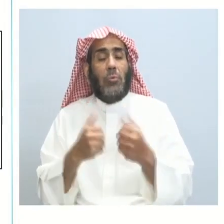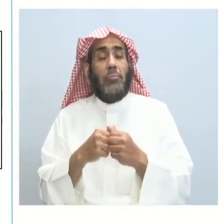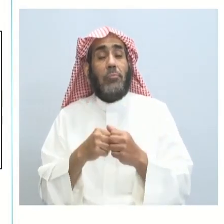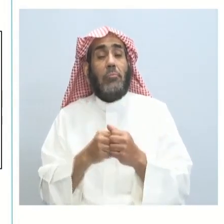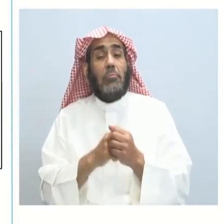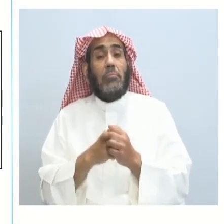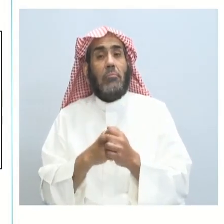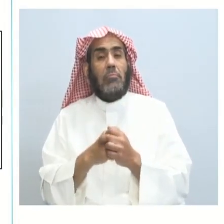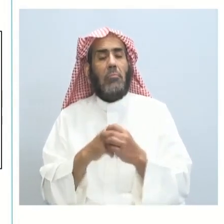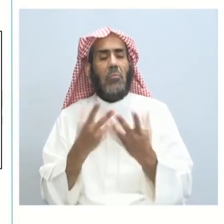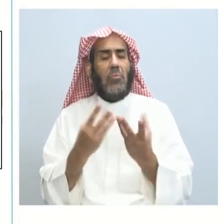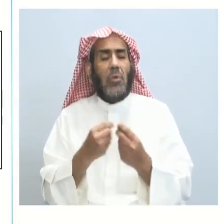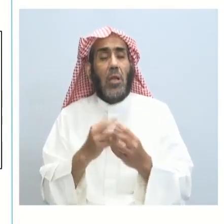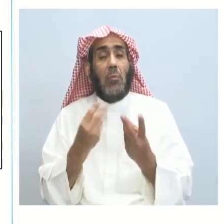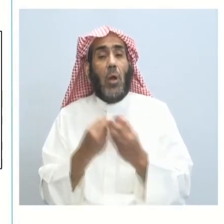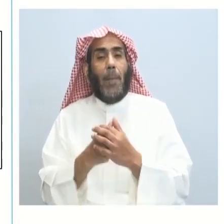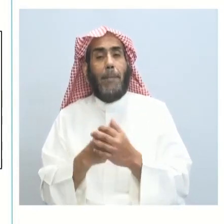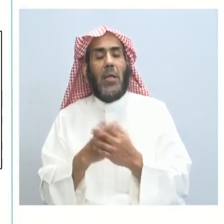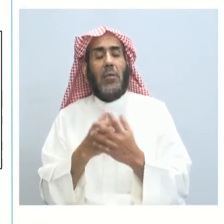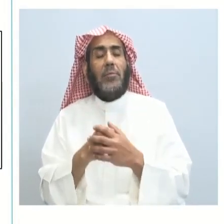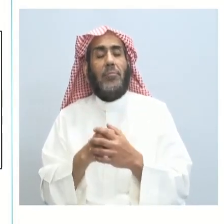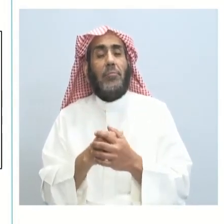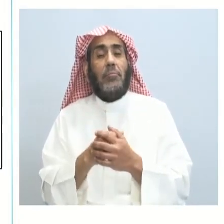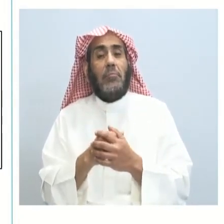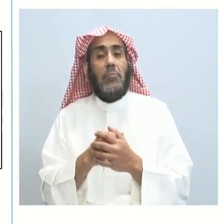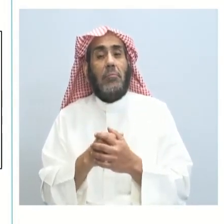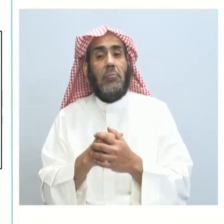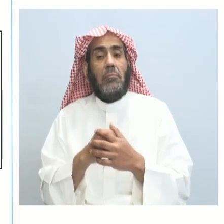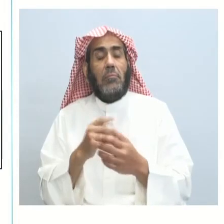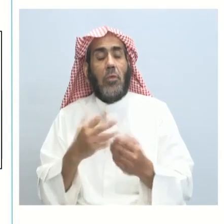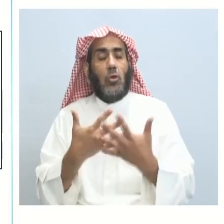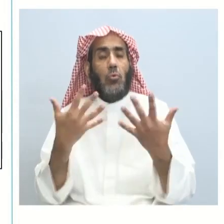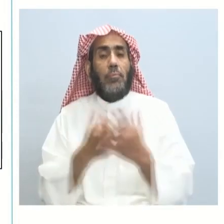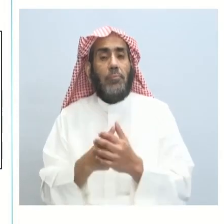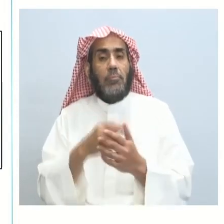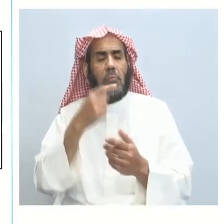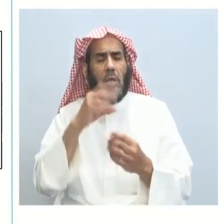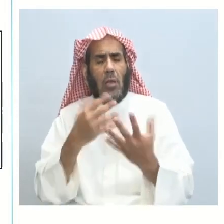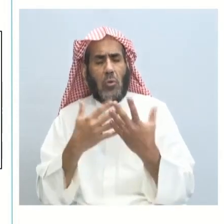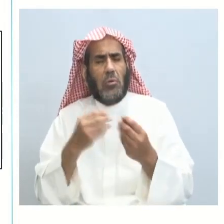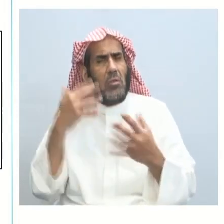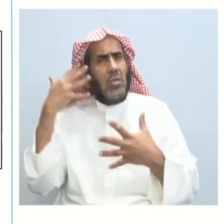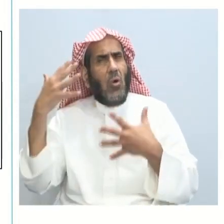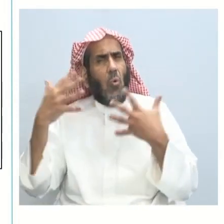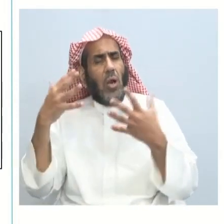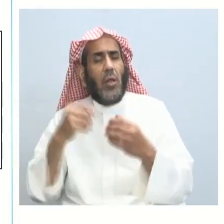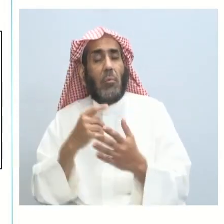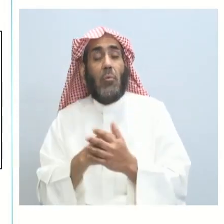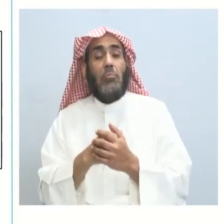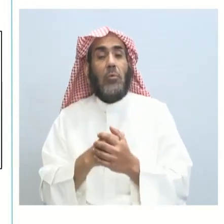حضروا مثلا عدد معين من الرقم من من الجمهور اذا قد يعطينا تصور عن هذا